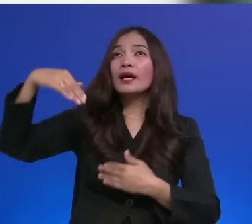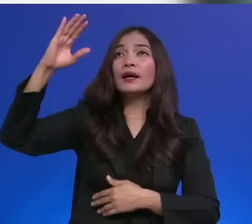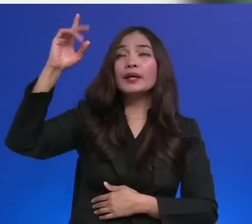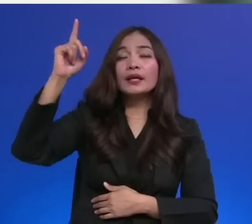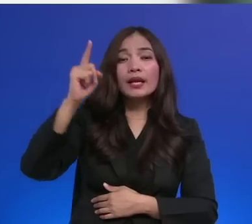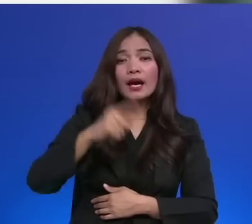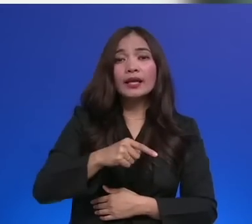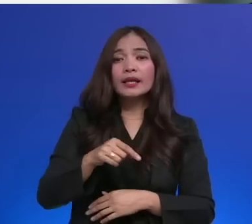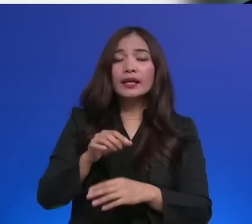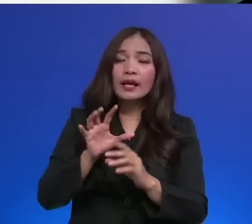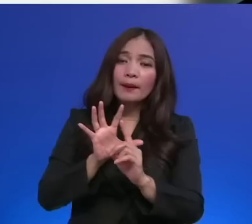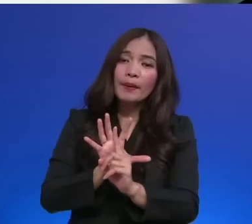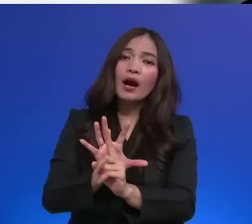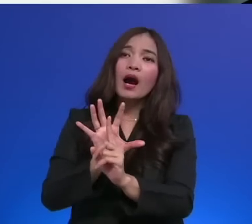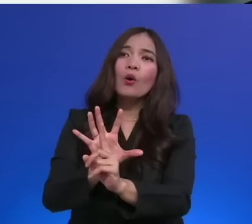Lebih dari